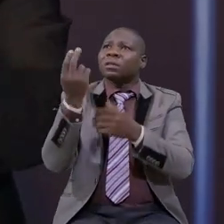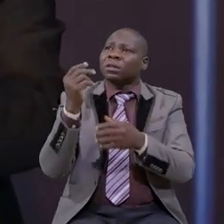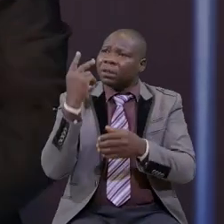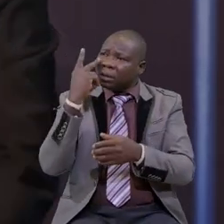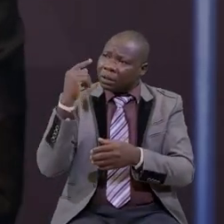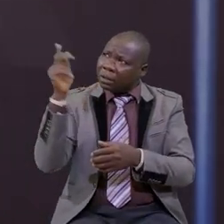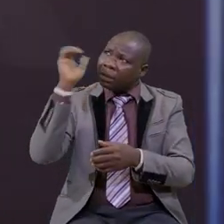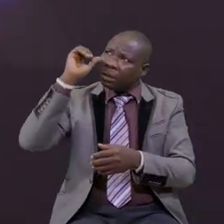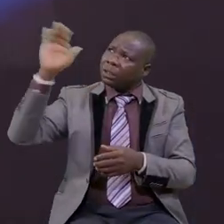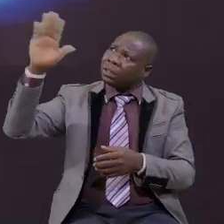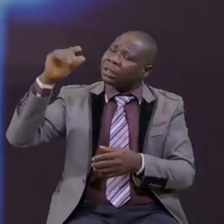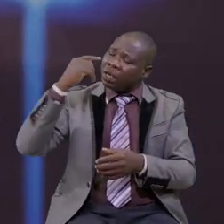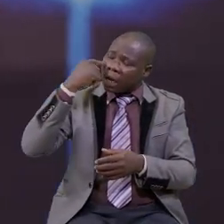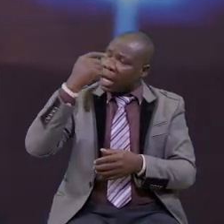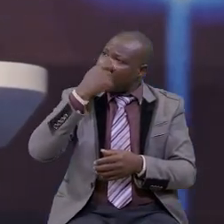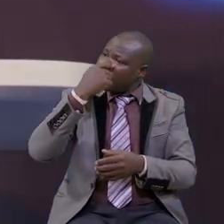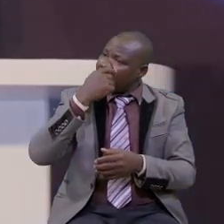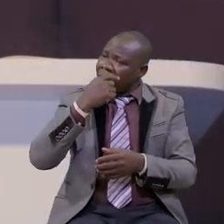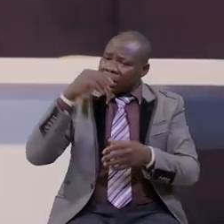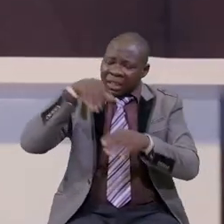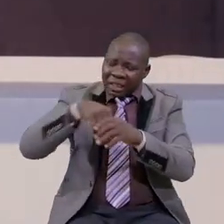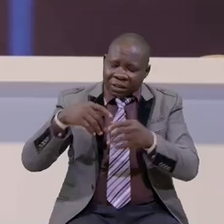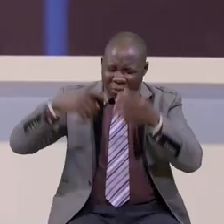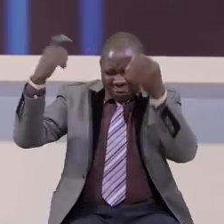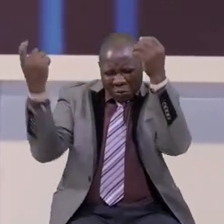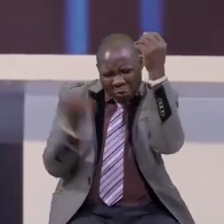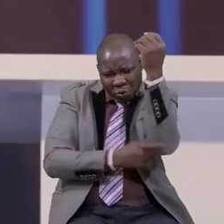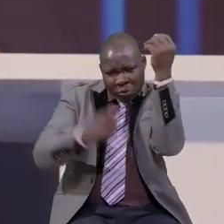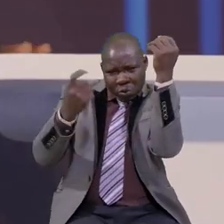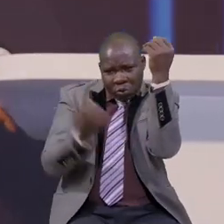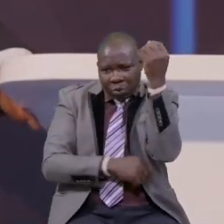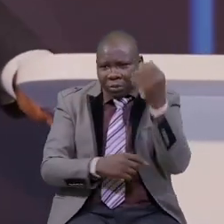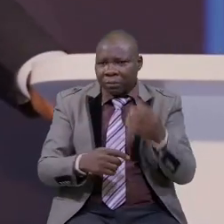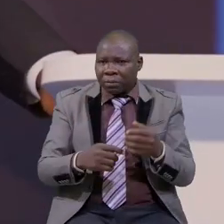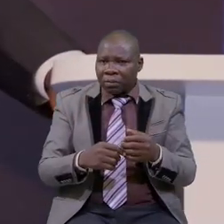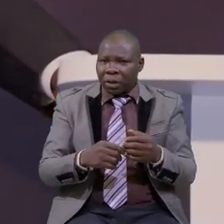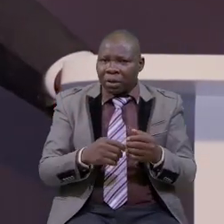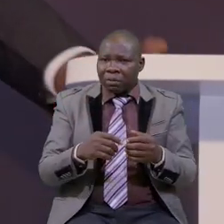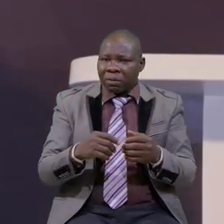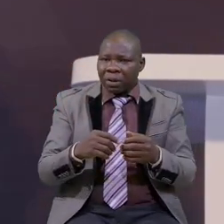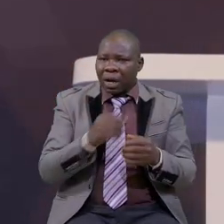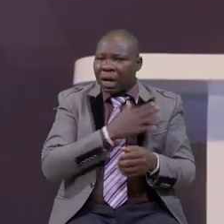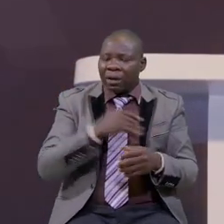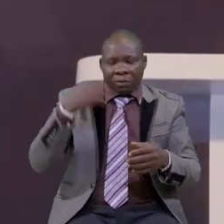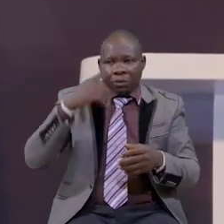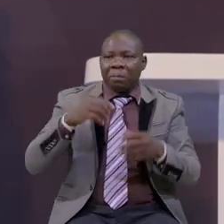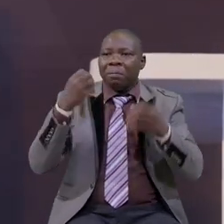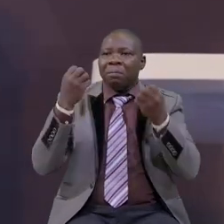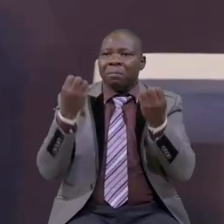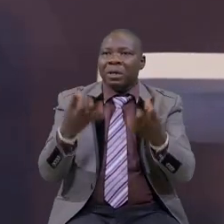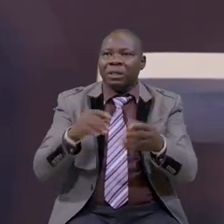pluriel, tourments, dans le séjour des morts, il leva les yeux, qu'il était en proie au tourment, au pluriel, 1000 ans, dans